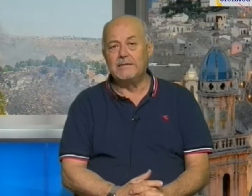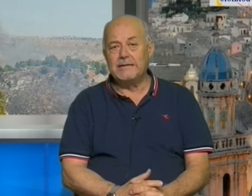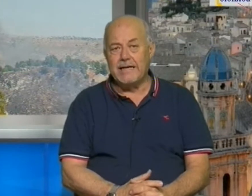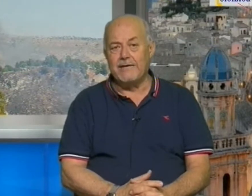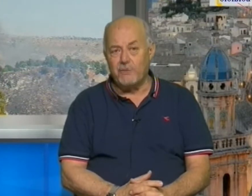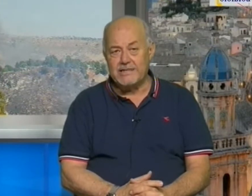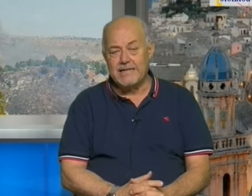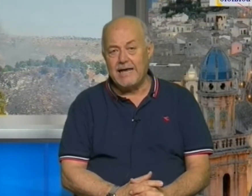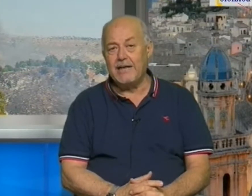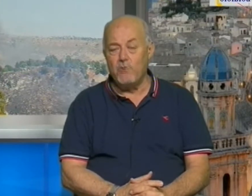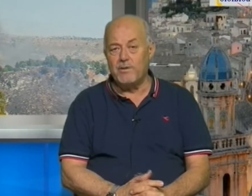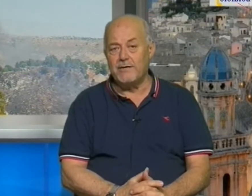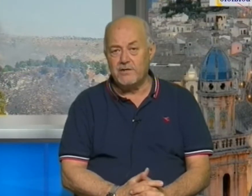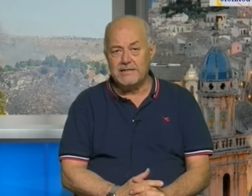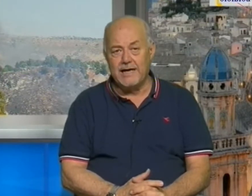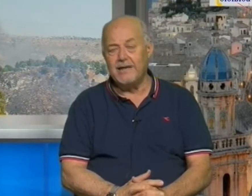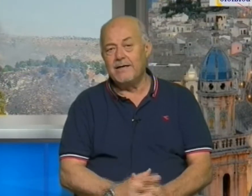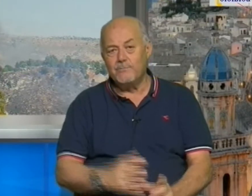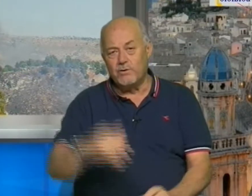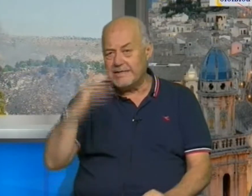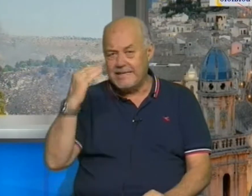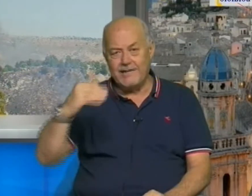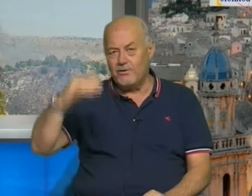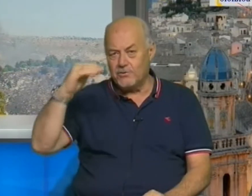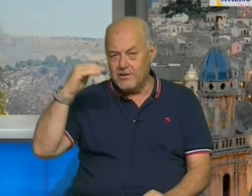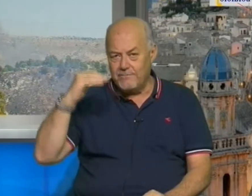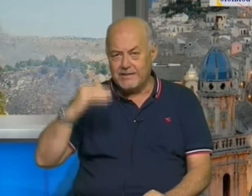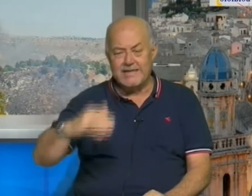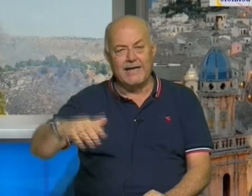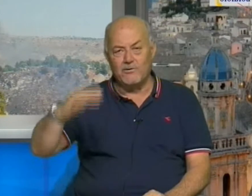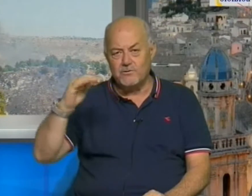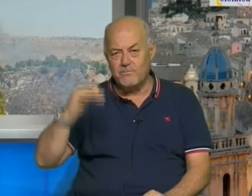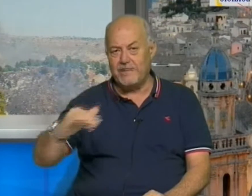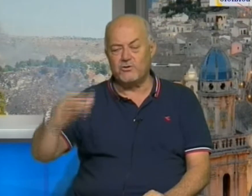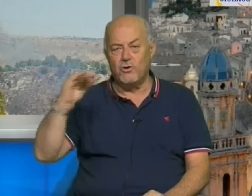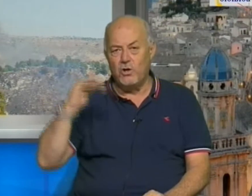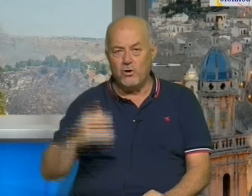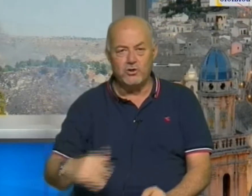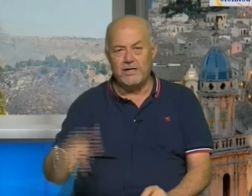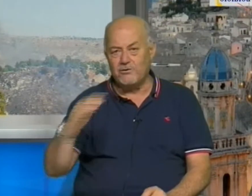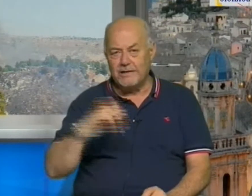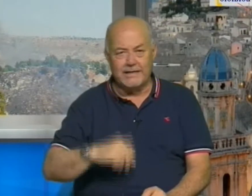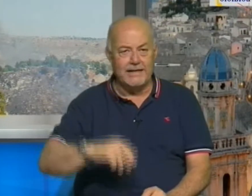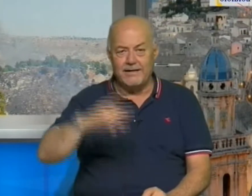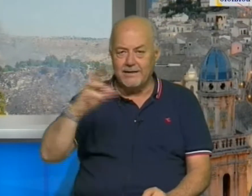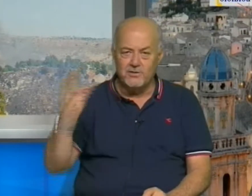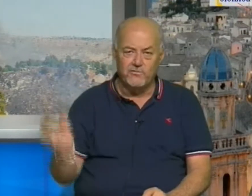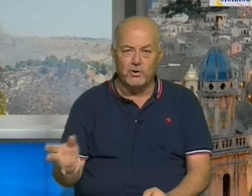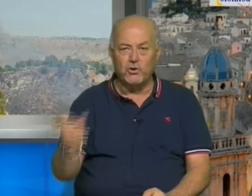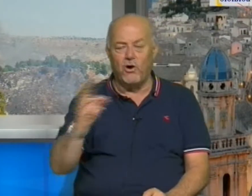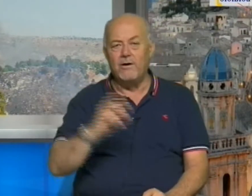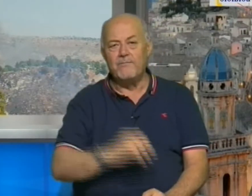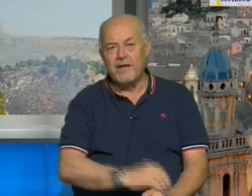sappiamo che la forestale, gli uomini della forestale, pur essendo nel passato spesso oggetto di critiche,